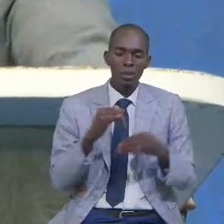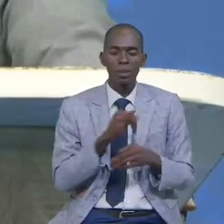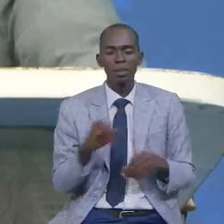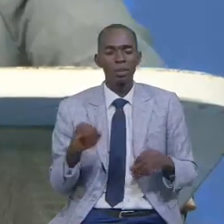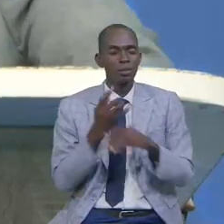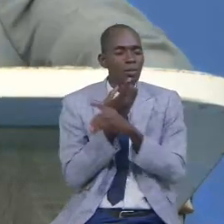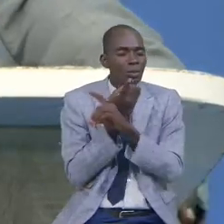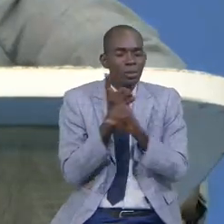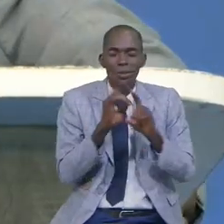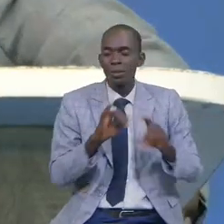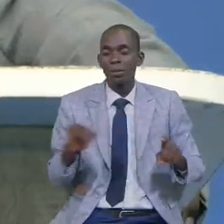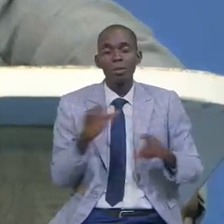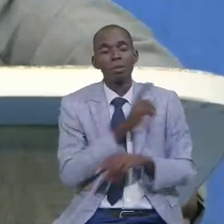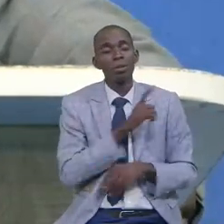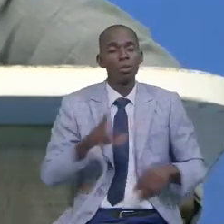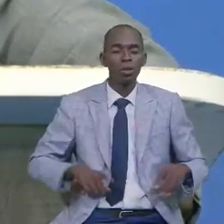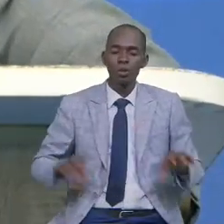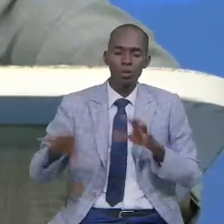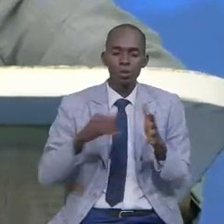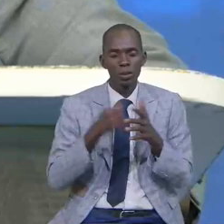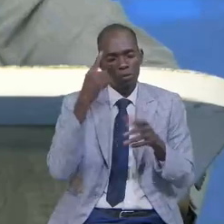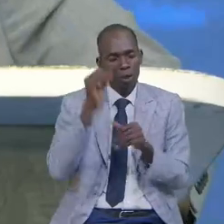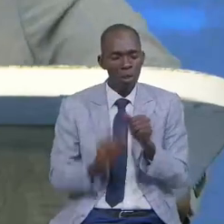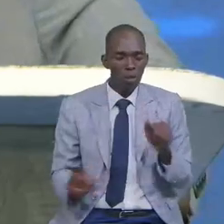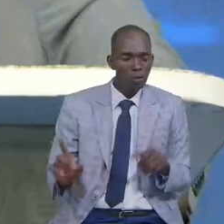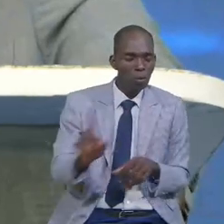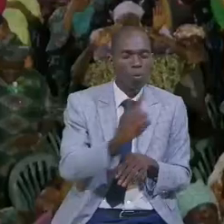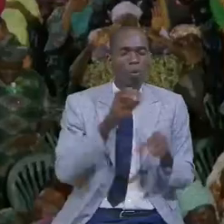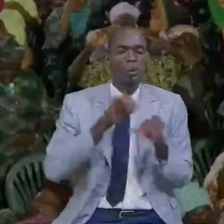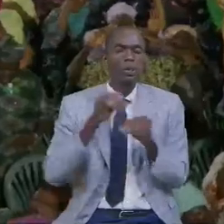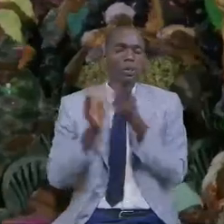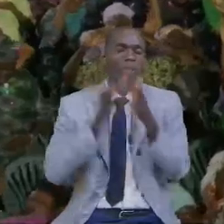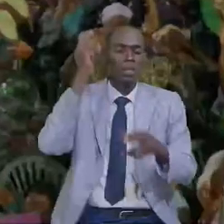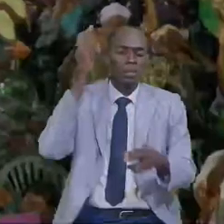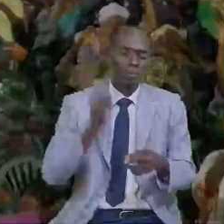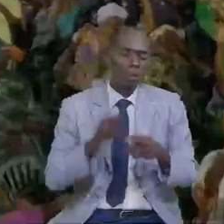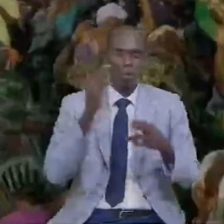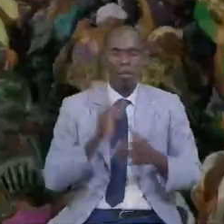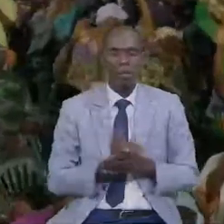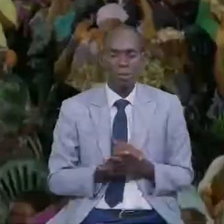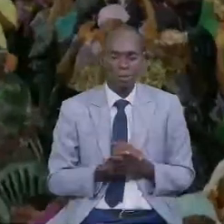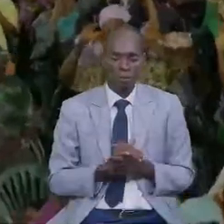délivrant, Seigneur, fais-le pour tout le monde au nom de Jésus.